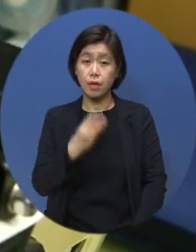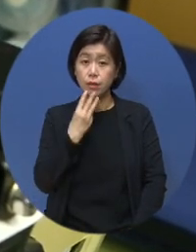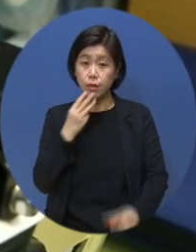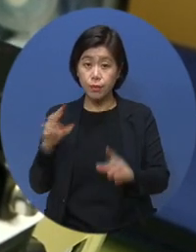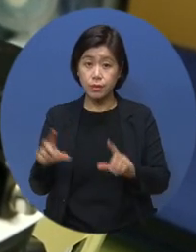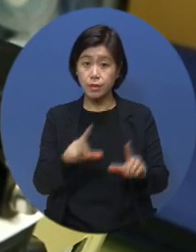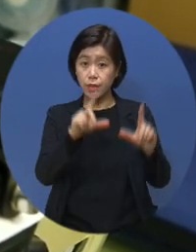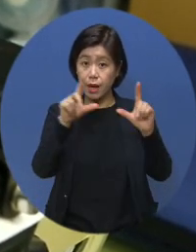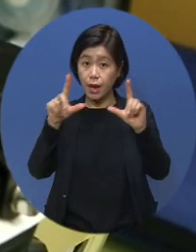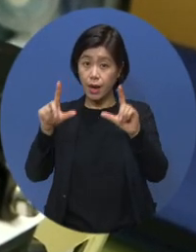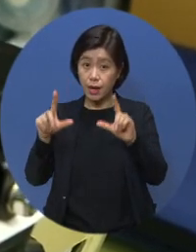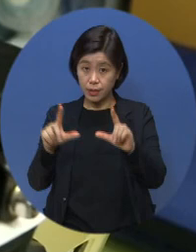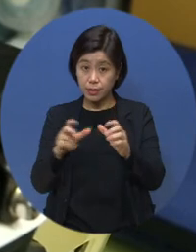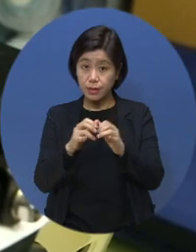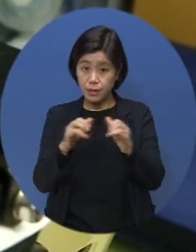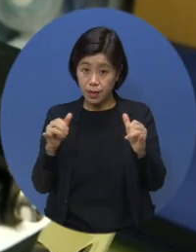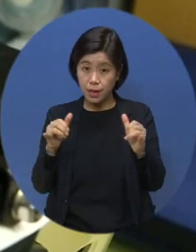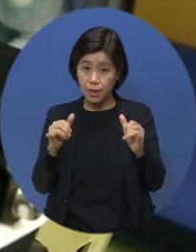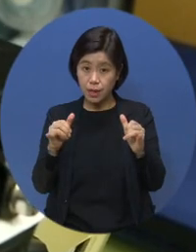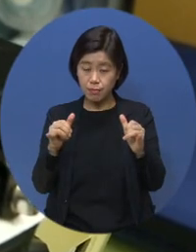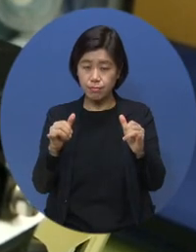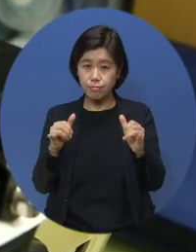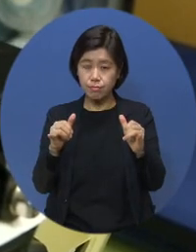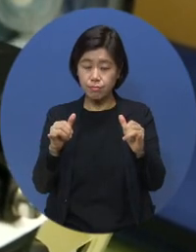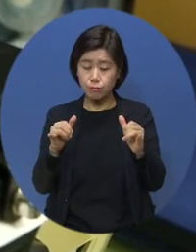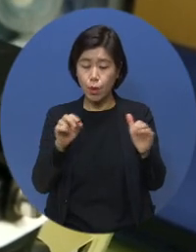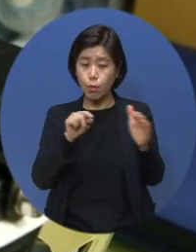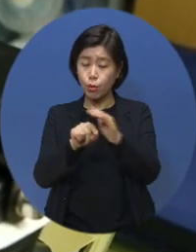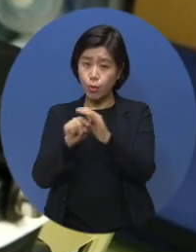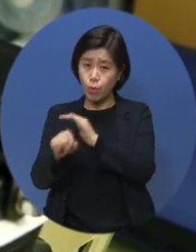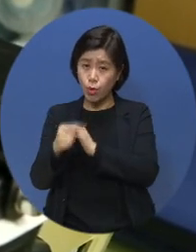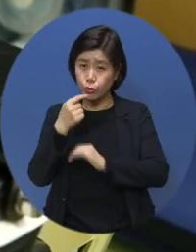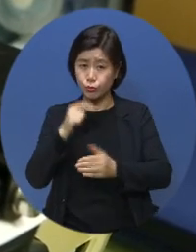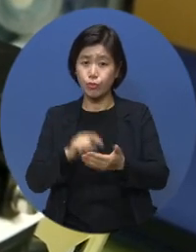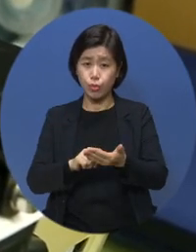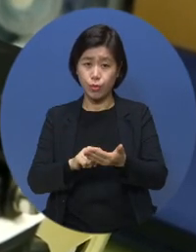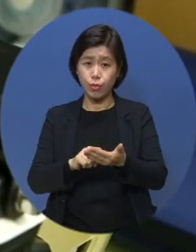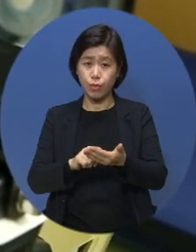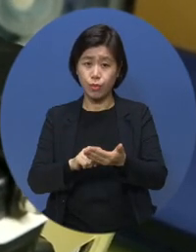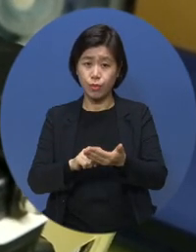사시는 분들이라면 더 가기 편한 미치기도 라고 하니까